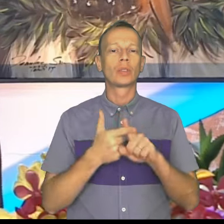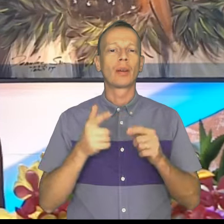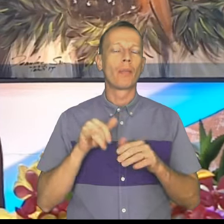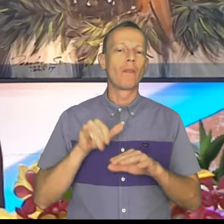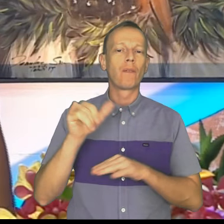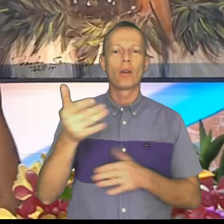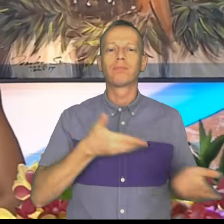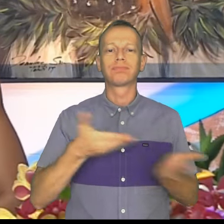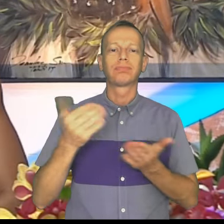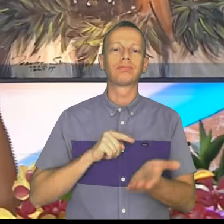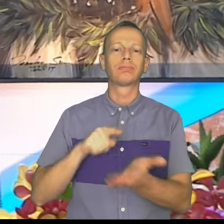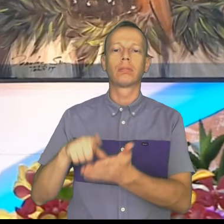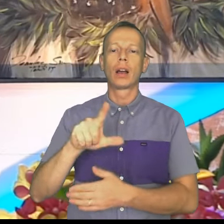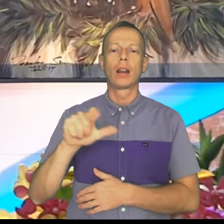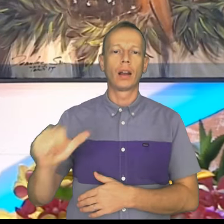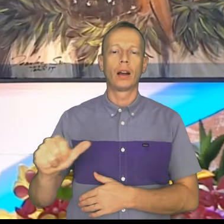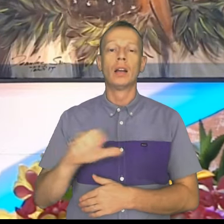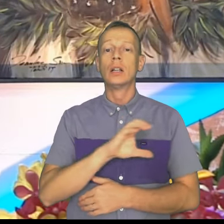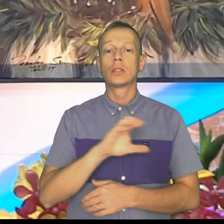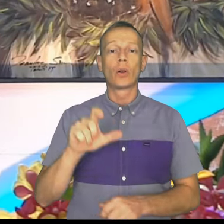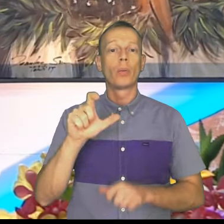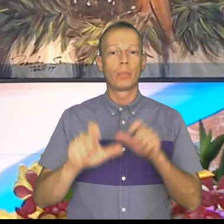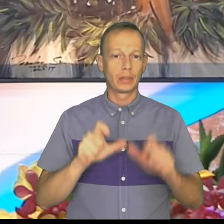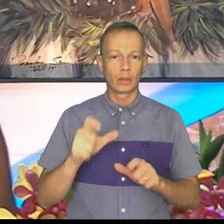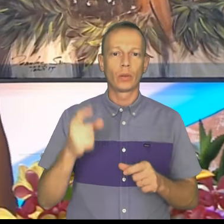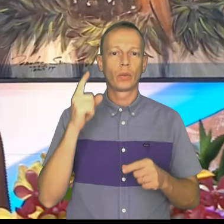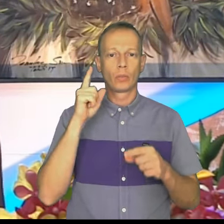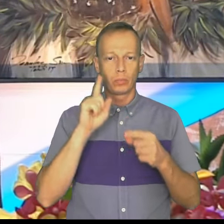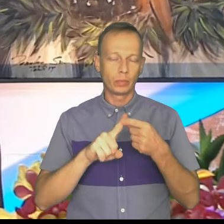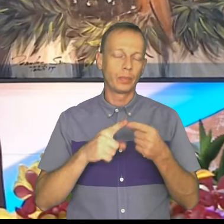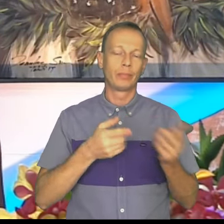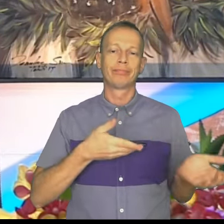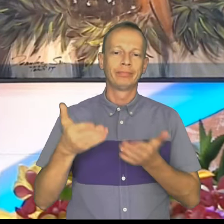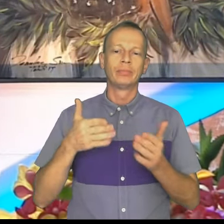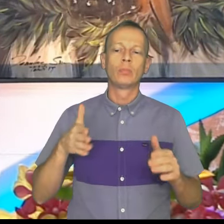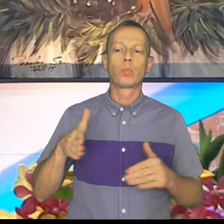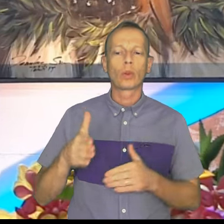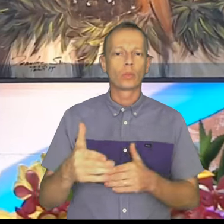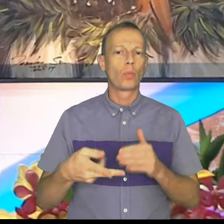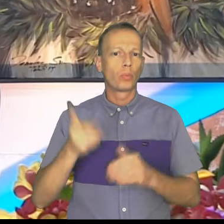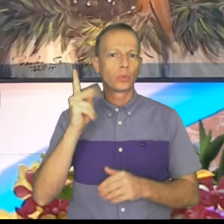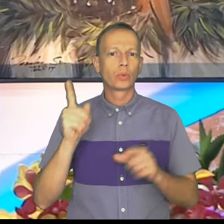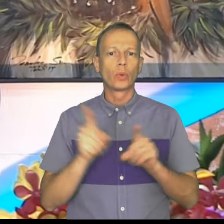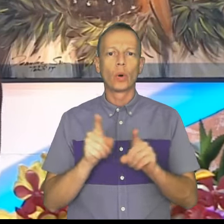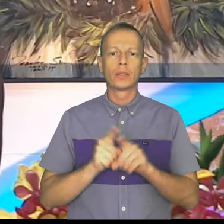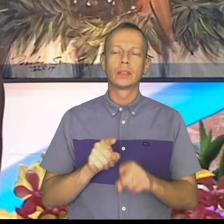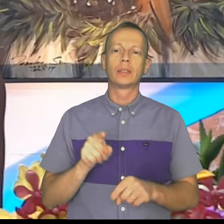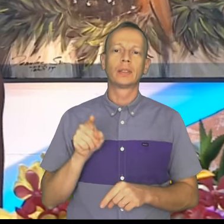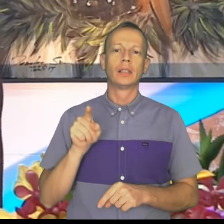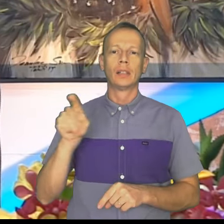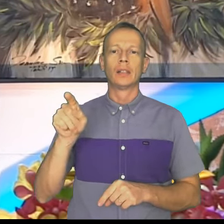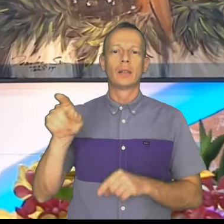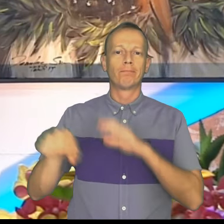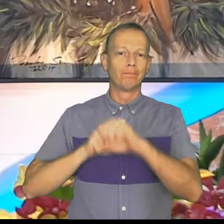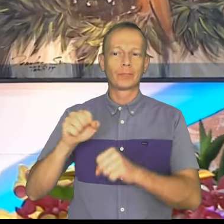le 23 mars, sans passagers donc pour expédier les marchandises, dont du poisson, mais surtout pour récupérer 20